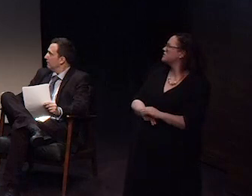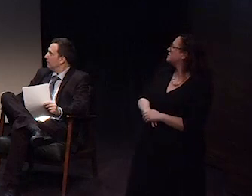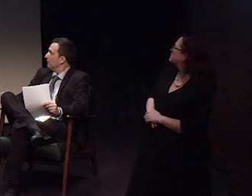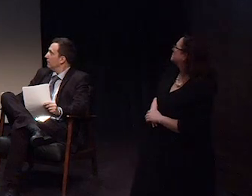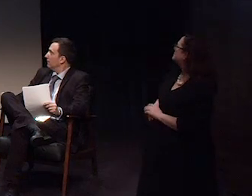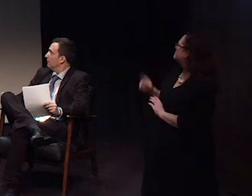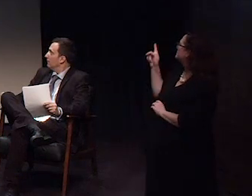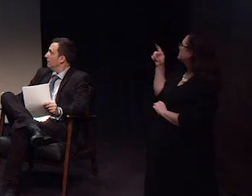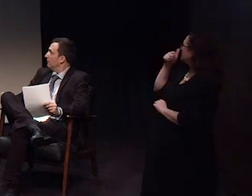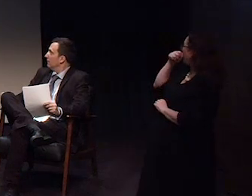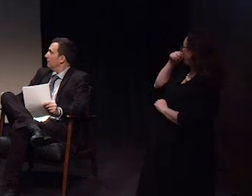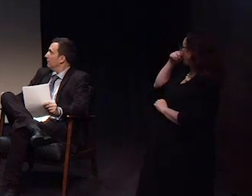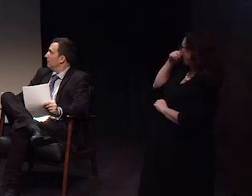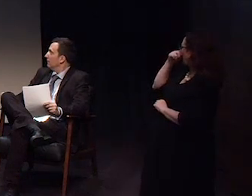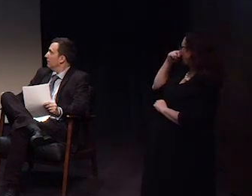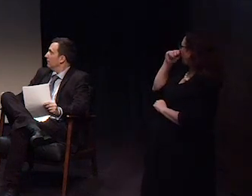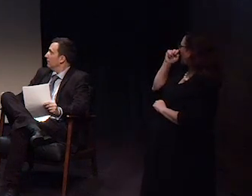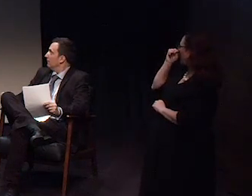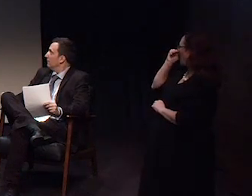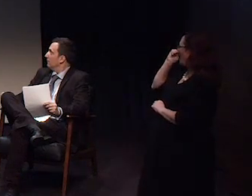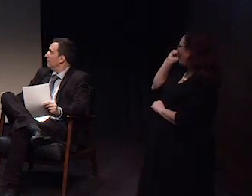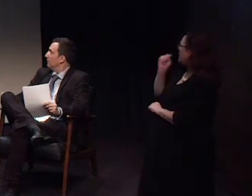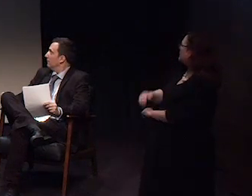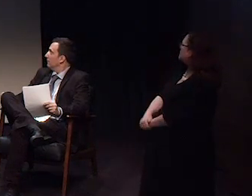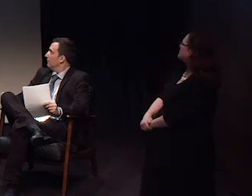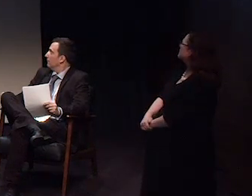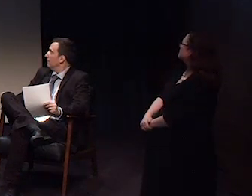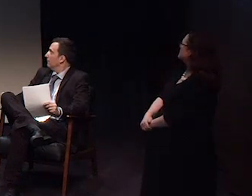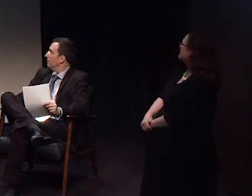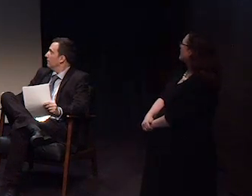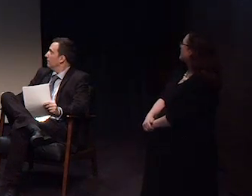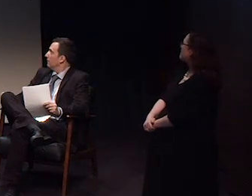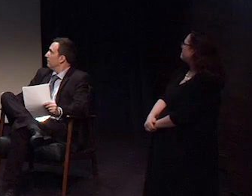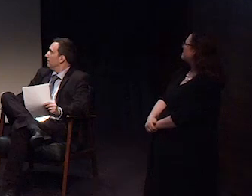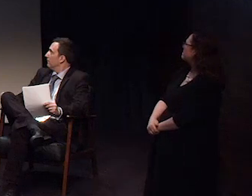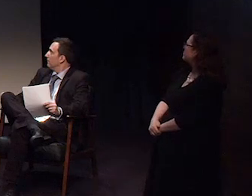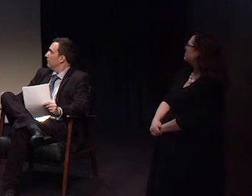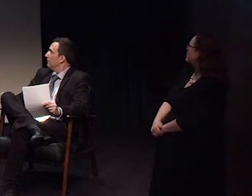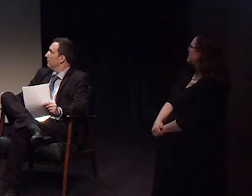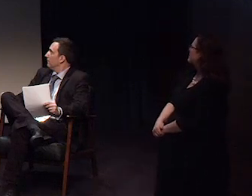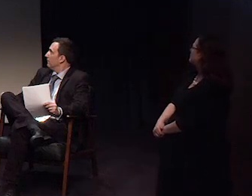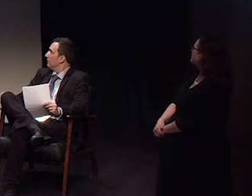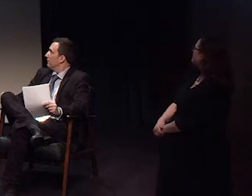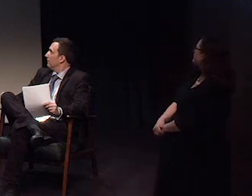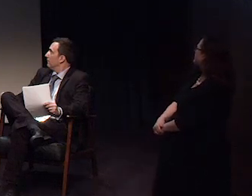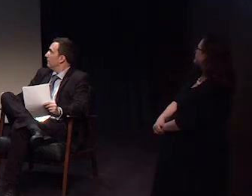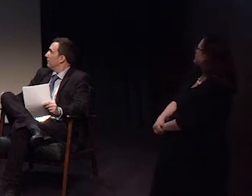lever les bras devant vous pour que je vois si Il a vous froid, il bougez n'y a pas bien de les bras. thermomètre, mais il a hyper froid, donc peut-être qu'il augmente la fièvre. Très bien, vous pouvez les